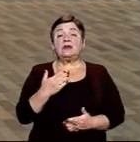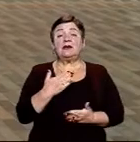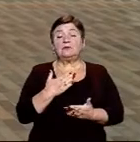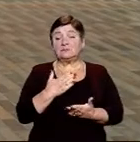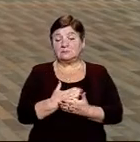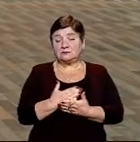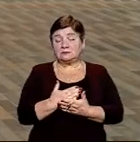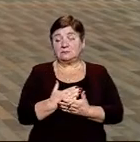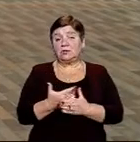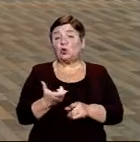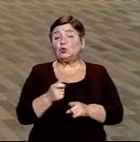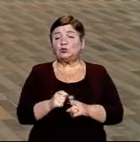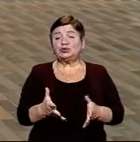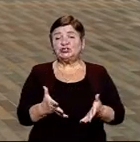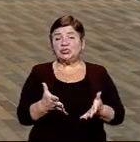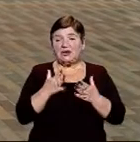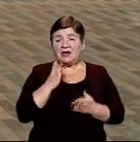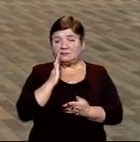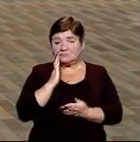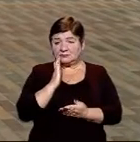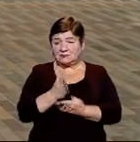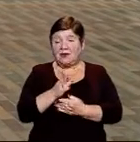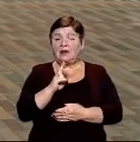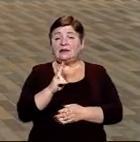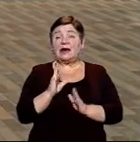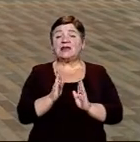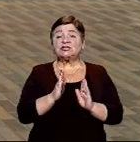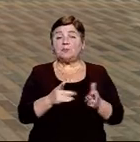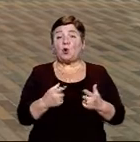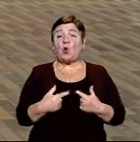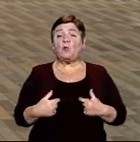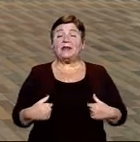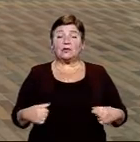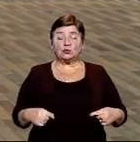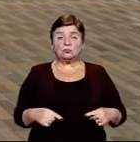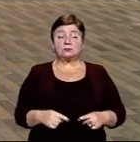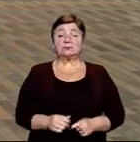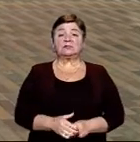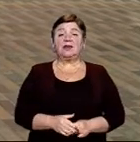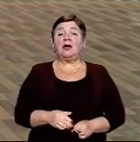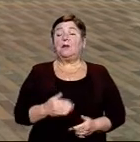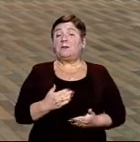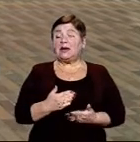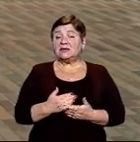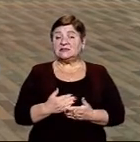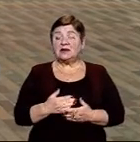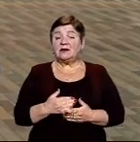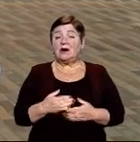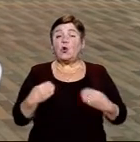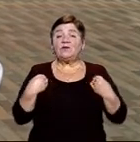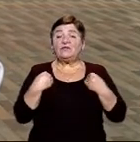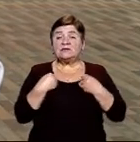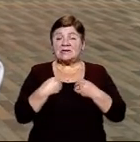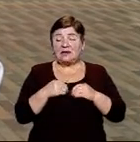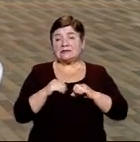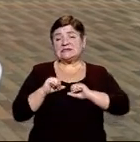дуже чіткий алгоритм як режимного об'єкту. Мається на увазі одягання засобів